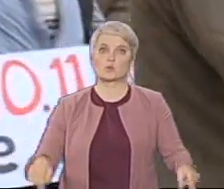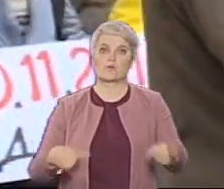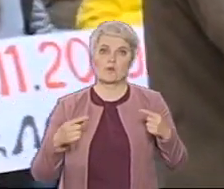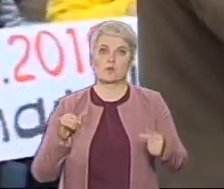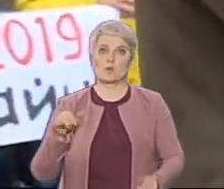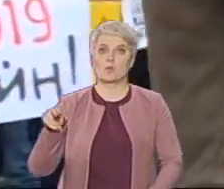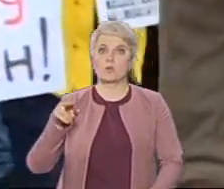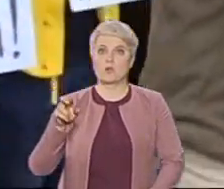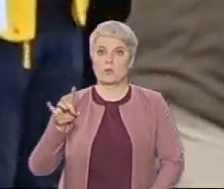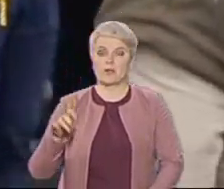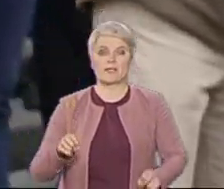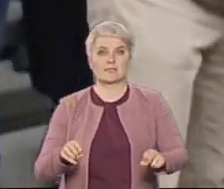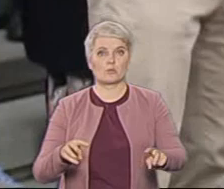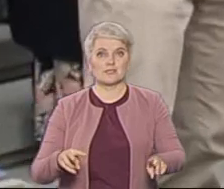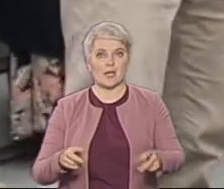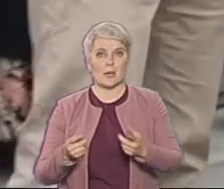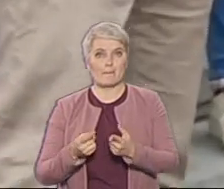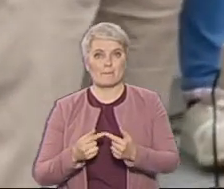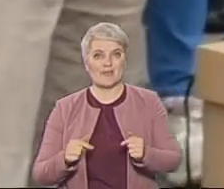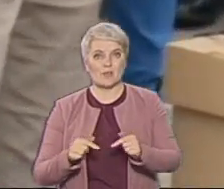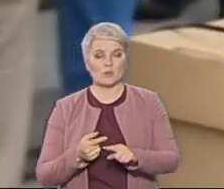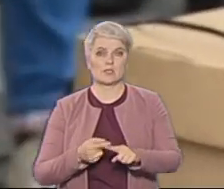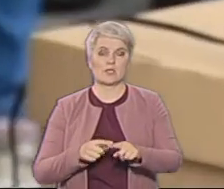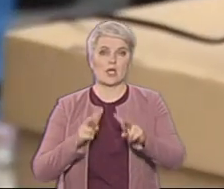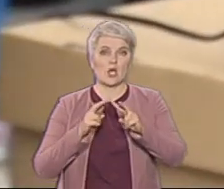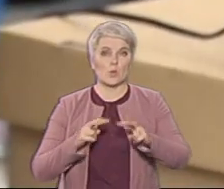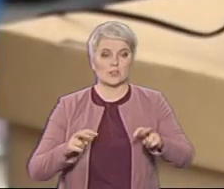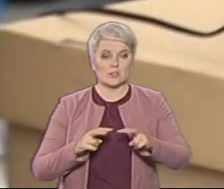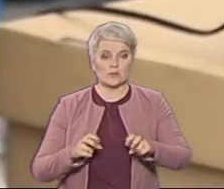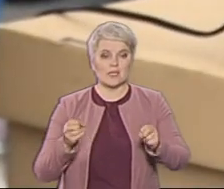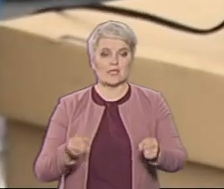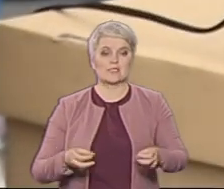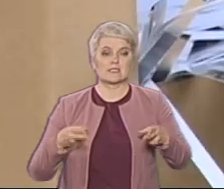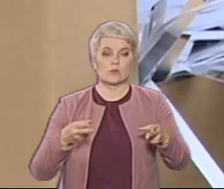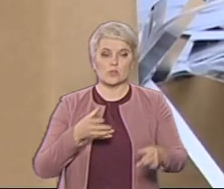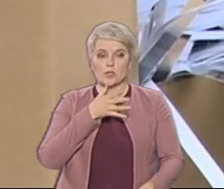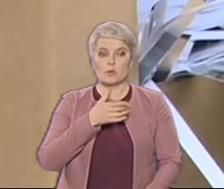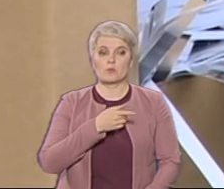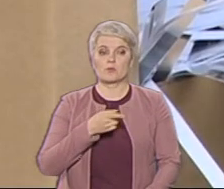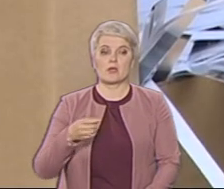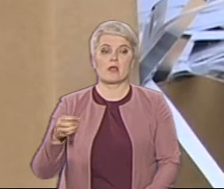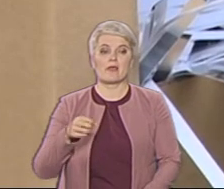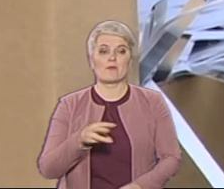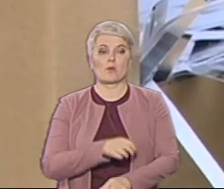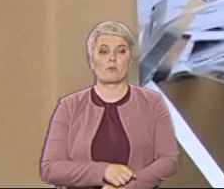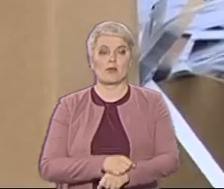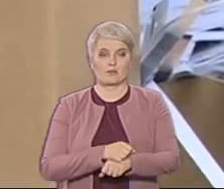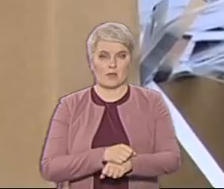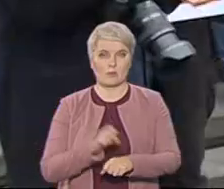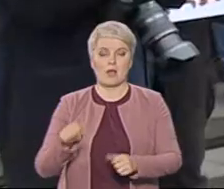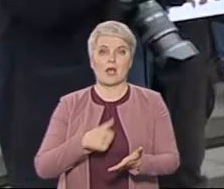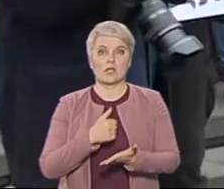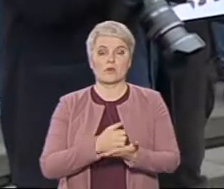спеціальний підрозділ, що розслідував би злочини під час Євромайдану, а його керівником призначити Сергія Горбатюка, який займався цією справою